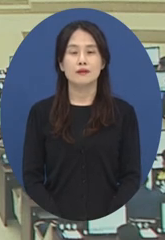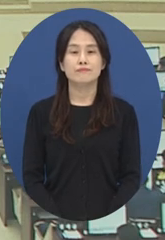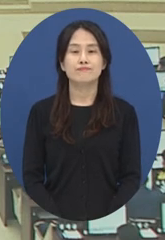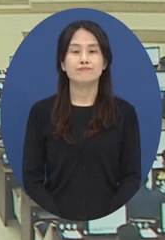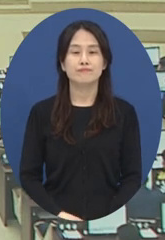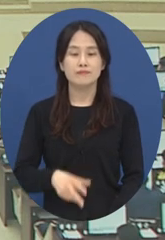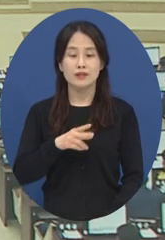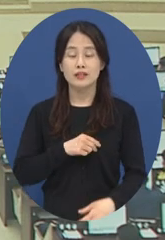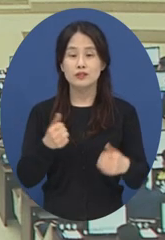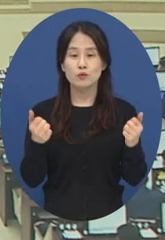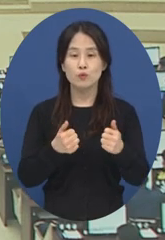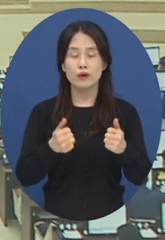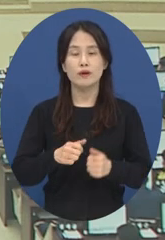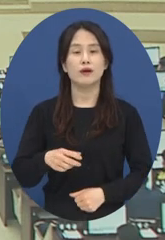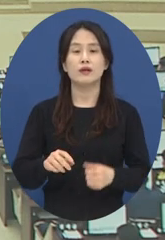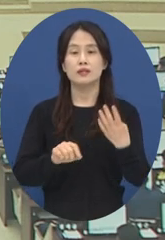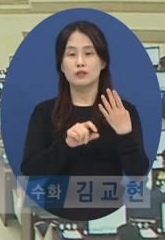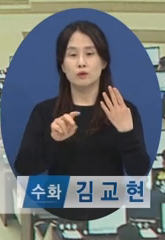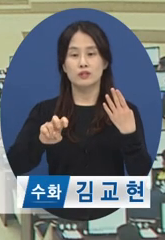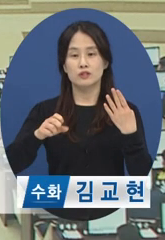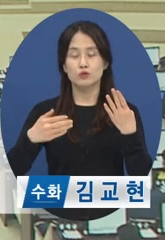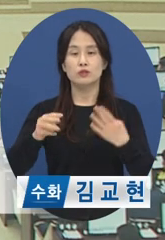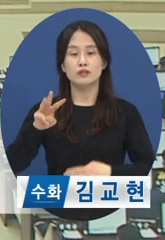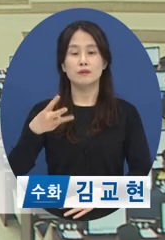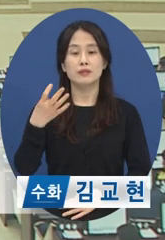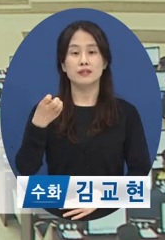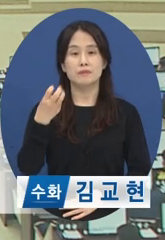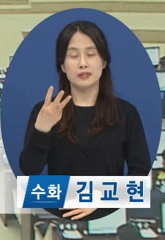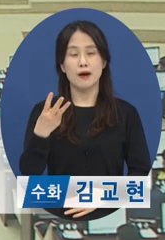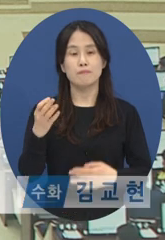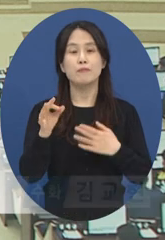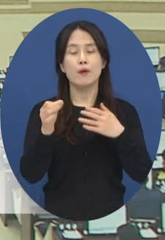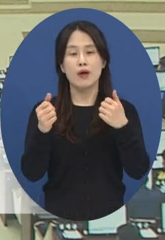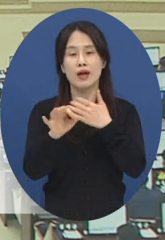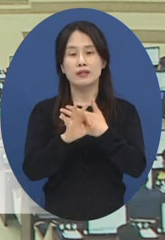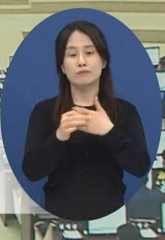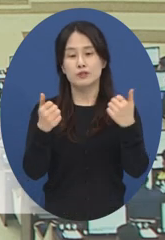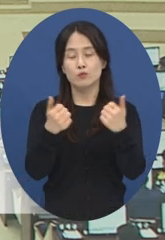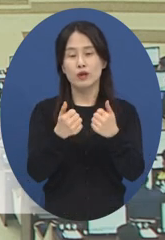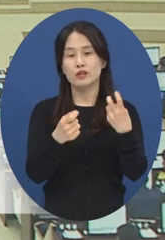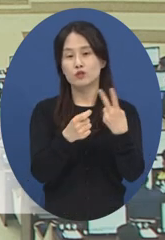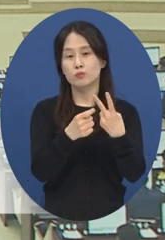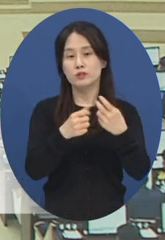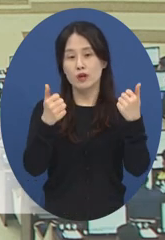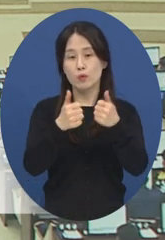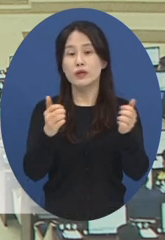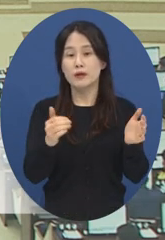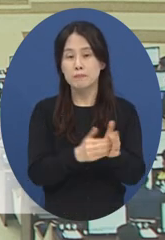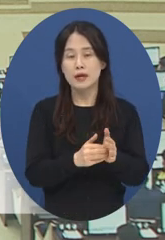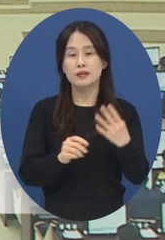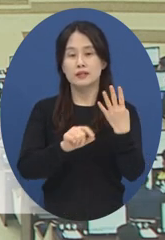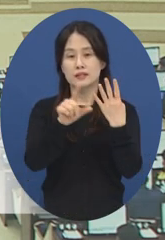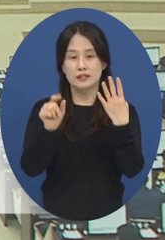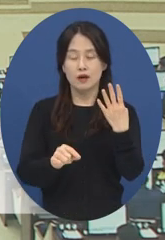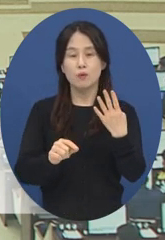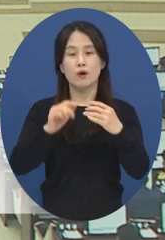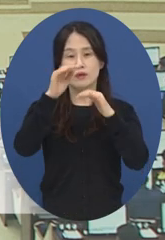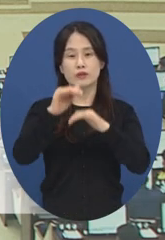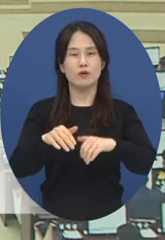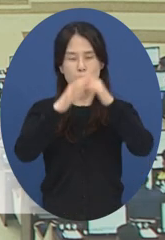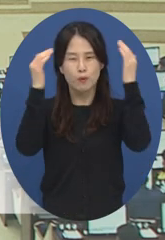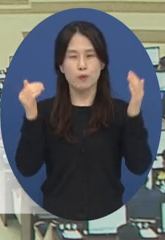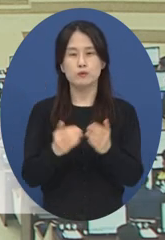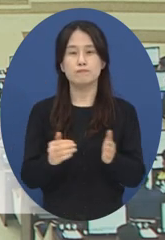경기도의회 가 지난 29일 제 343회 임시회 제 2차 본회의를 열고 4월 회개 일정을 모두 마무리